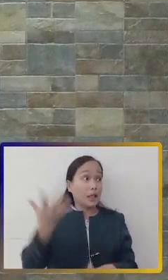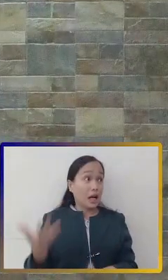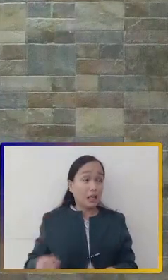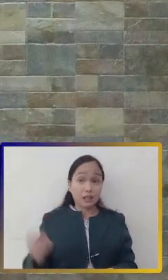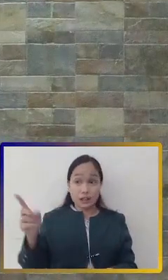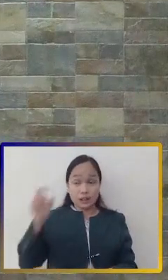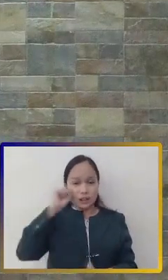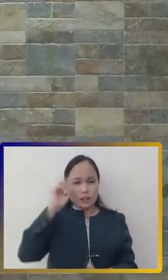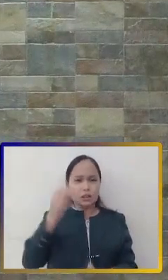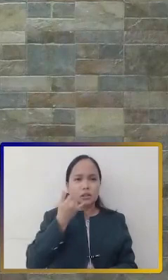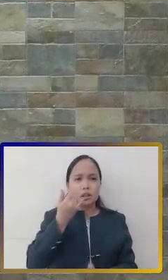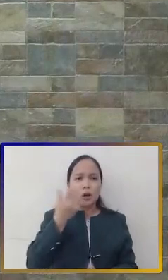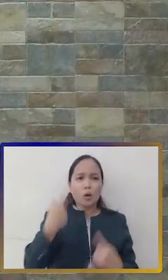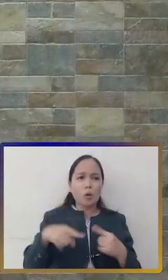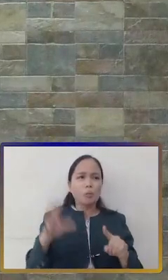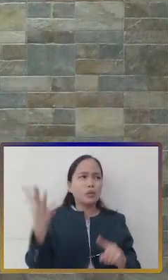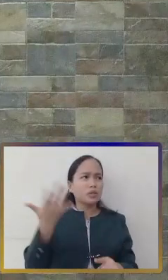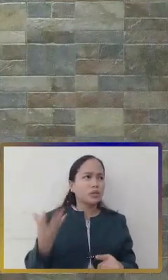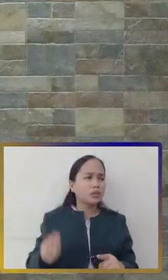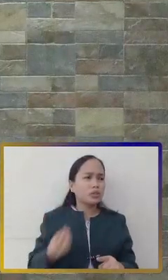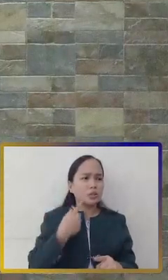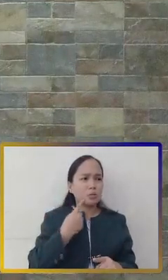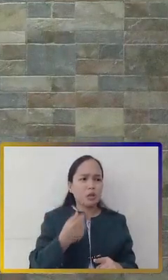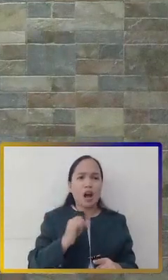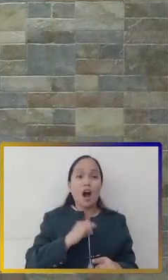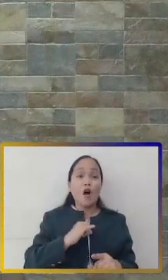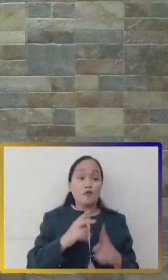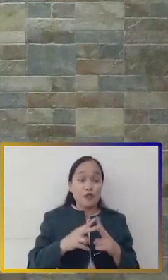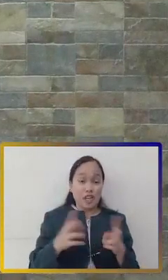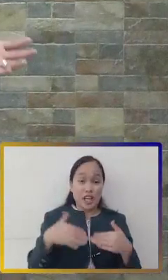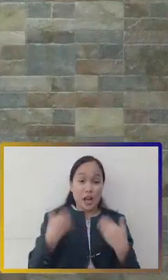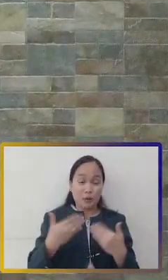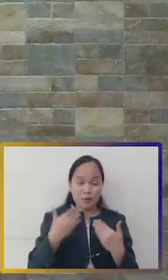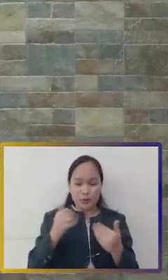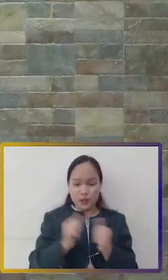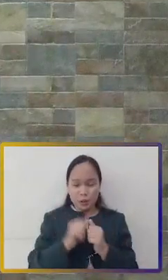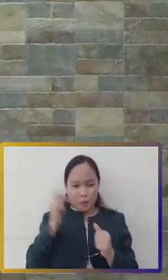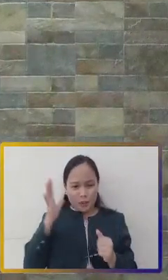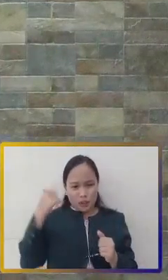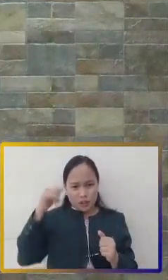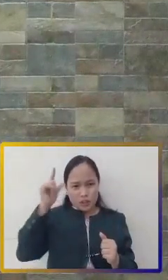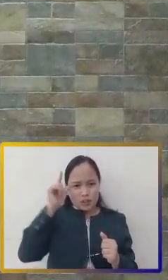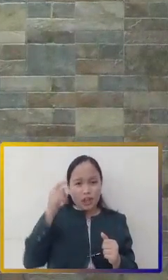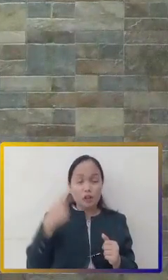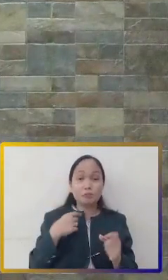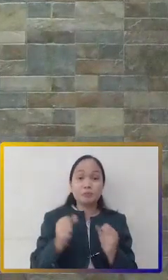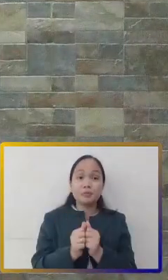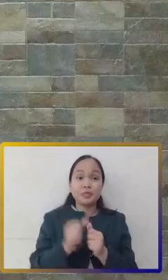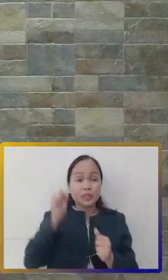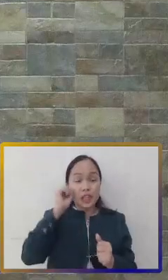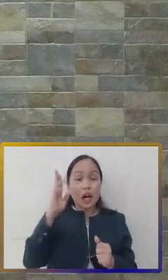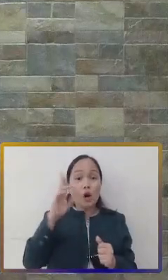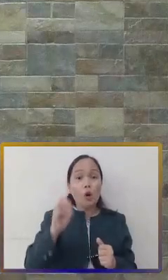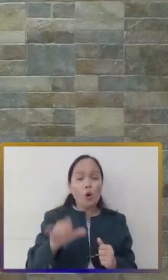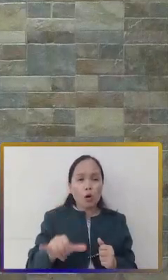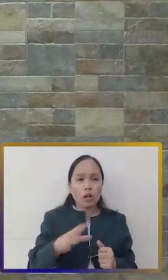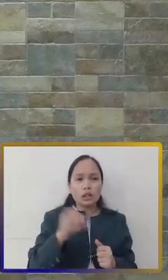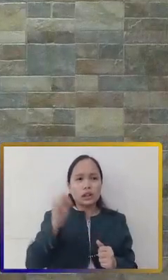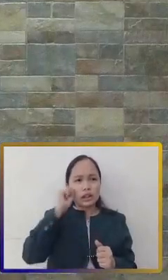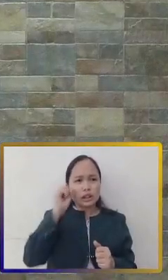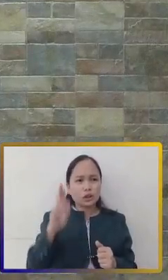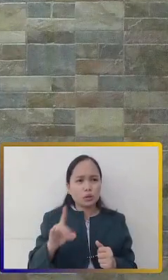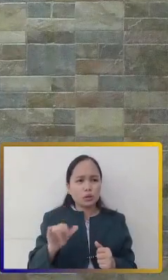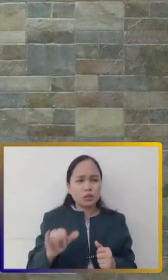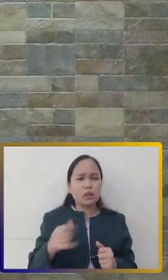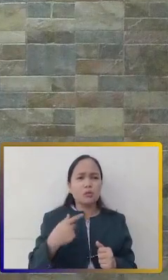see, and natutuwa kami nila, Pastor Hill, dahil talagang gustong gusto nila. Nandiyan sila Sir Roy, may mga ibang men na kasama. Nandiyan sila Sir Rudy,